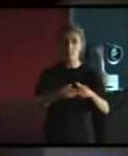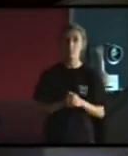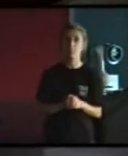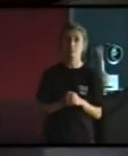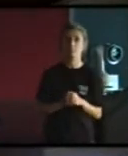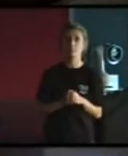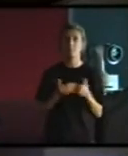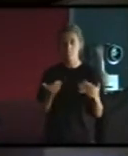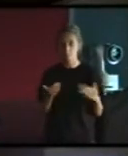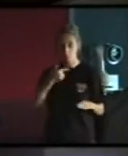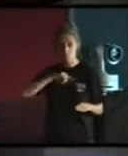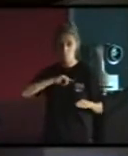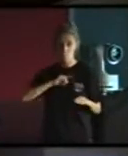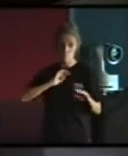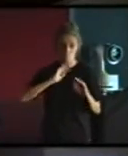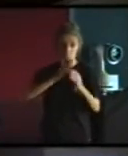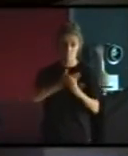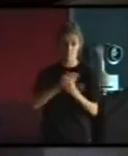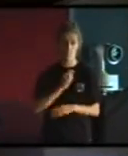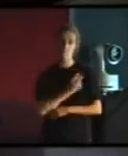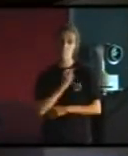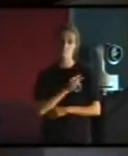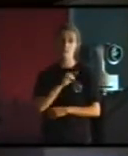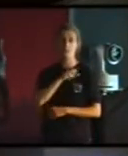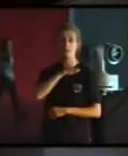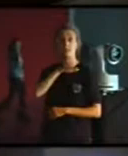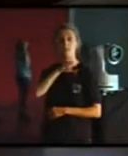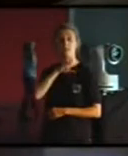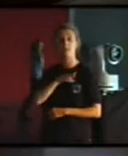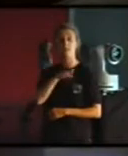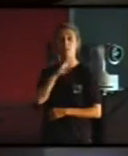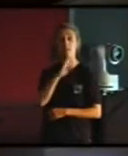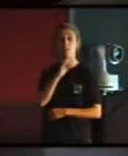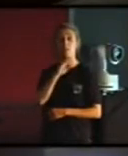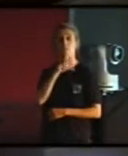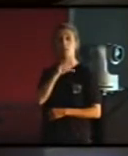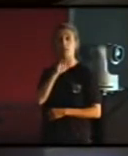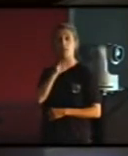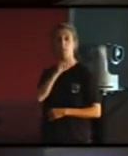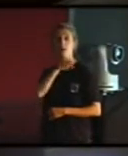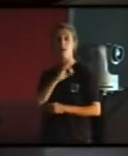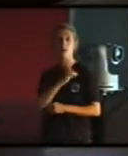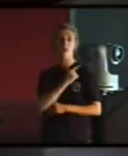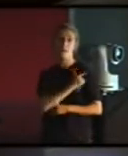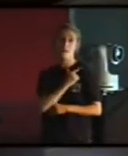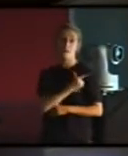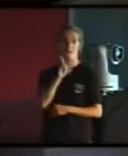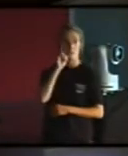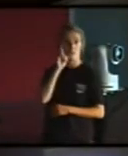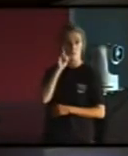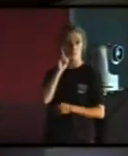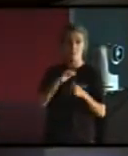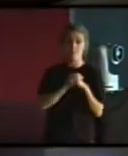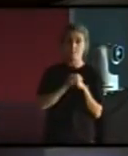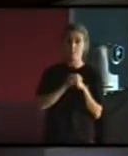Je rappelle que nous, si on est intervenu avec Xavier Leibar, c'était parce que la situation était bloquée, justement pour des raisons